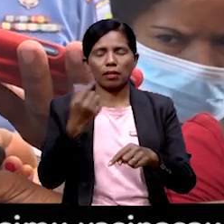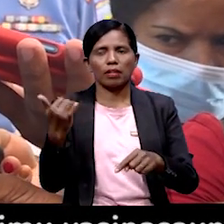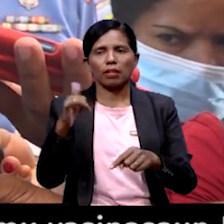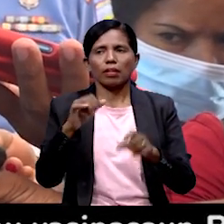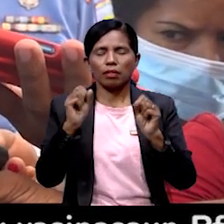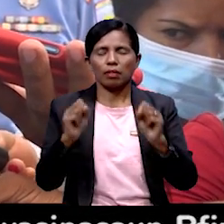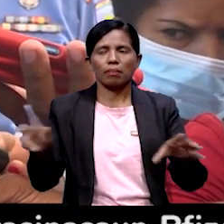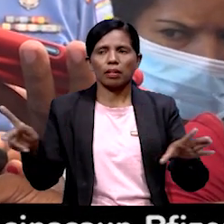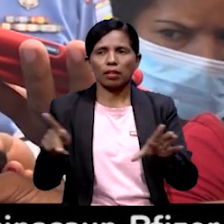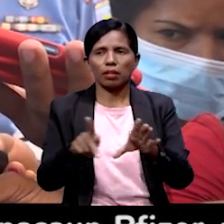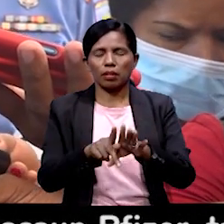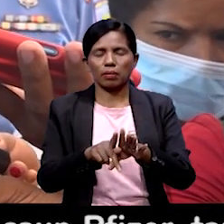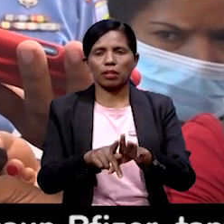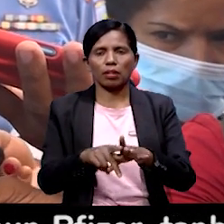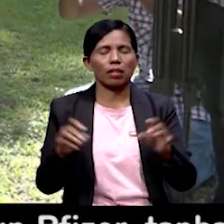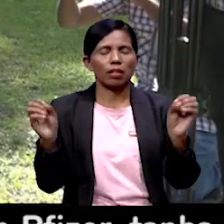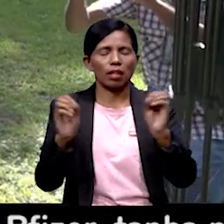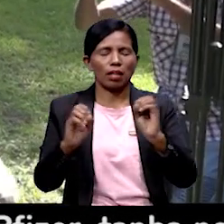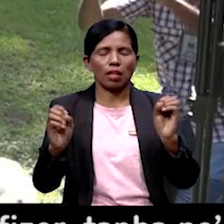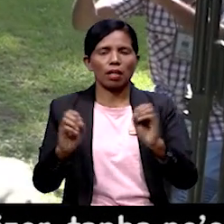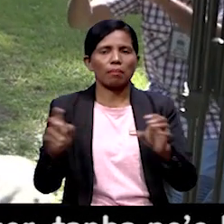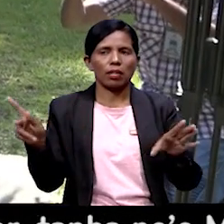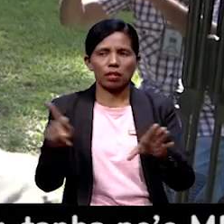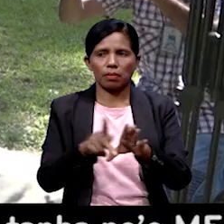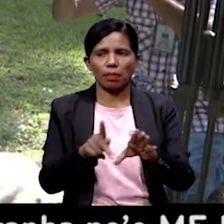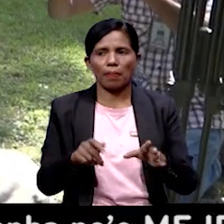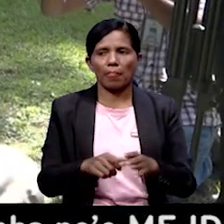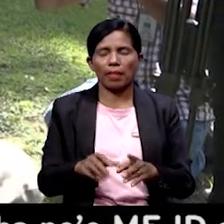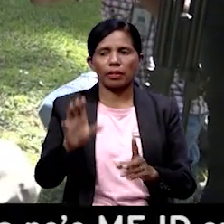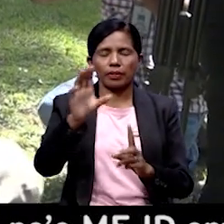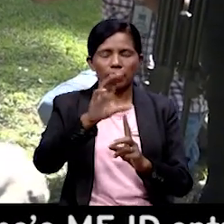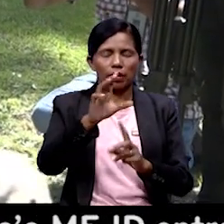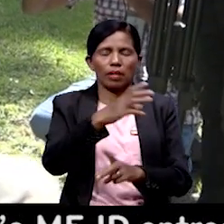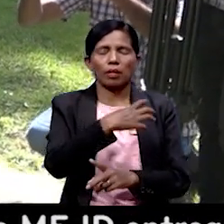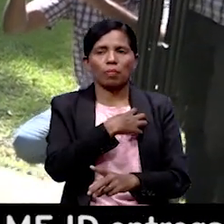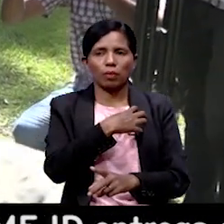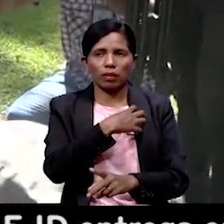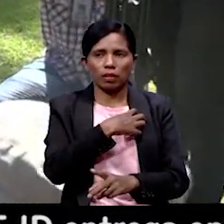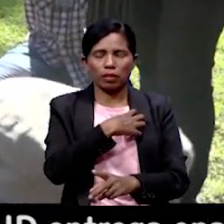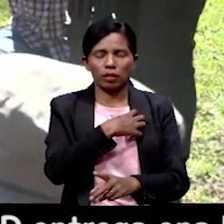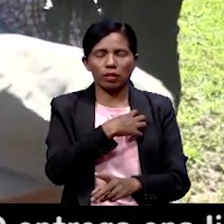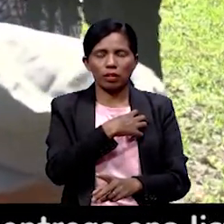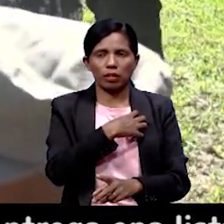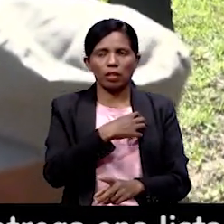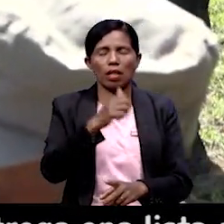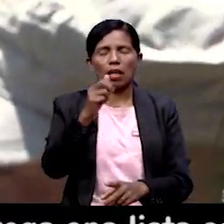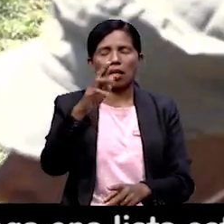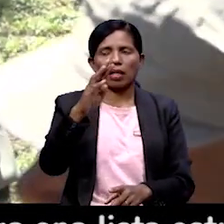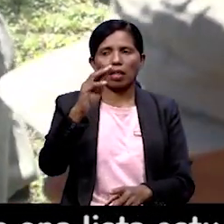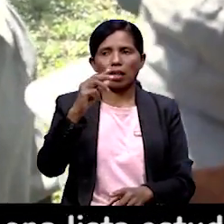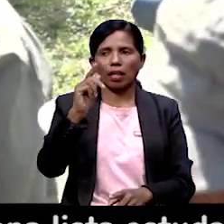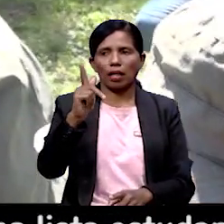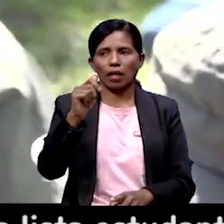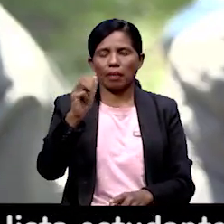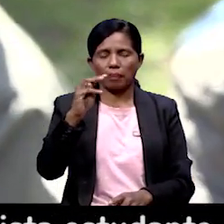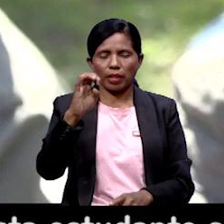pasti pasang di aulas dan dalam rumah layak hati. Komandante Sentro Formasaun PNTL Superintendente Sefi Arkemino Ramos Ateten